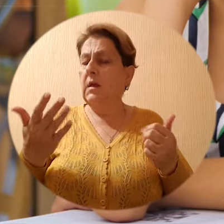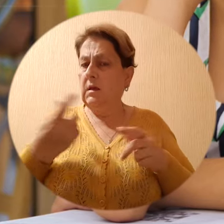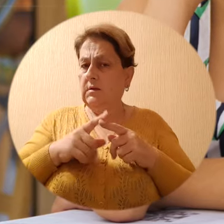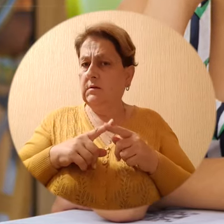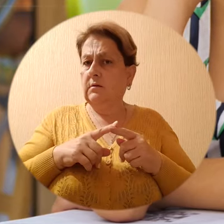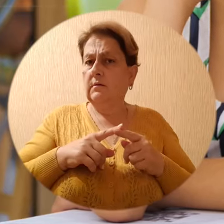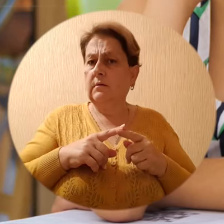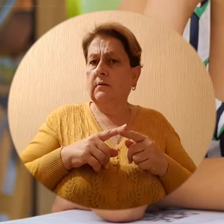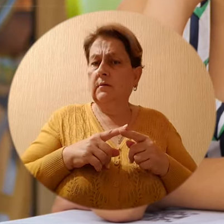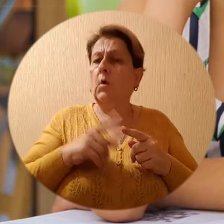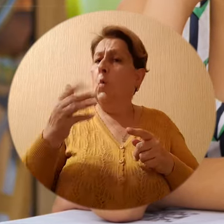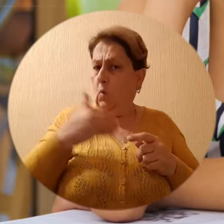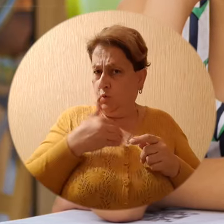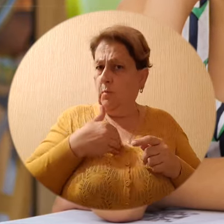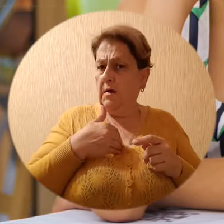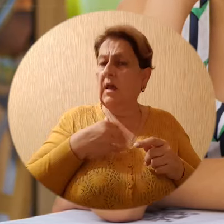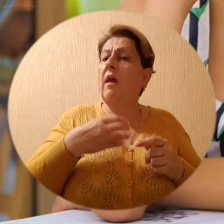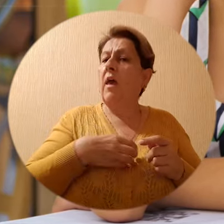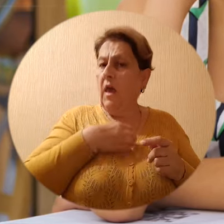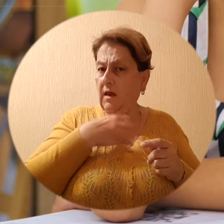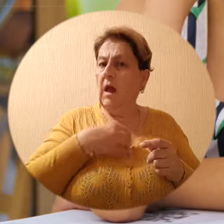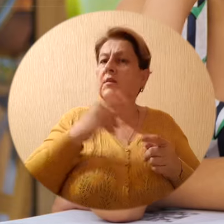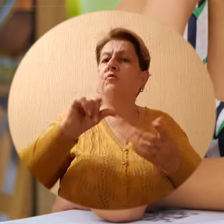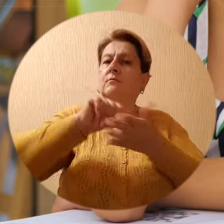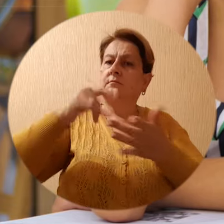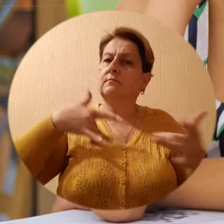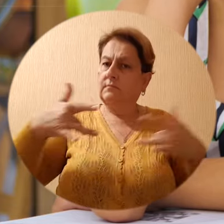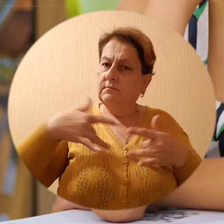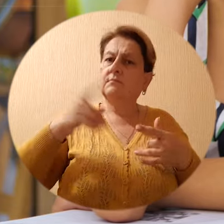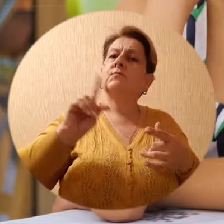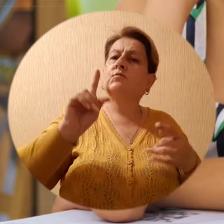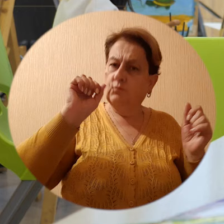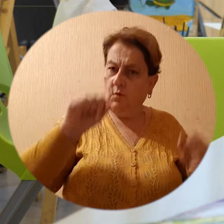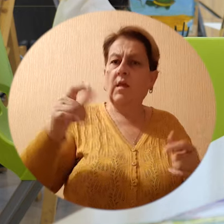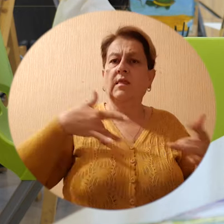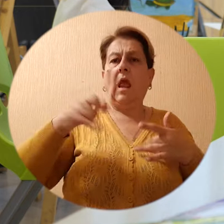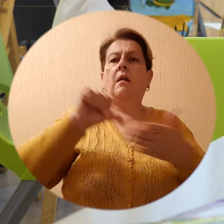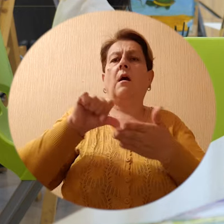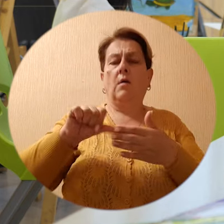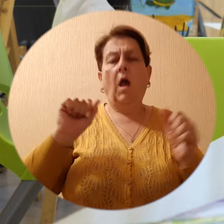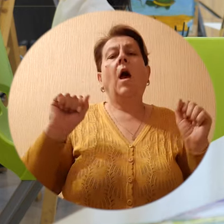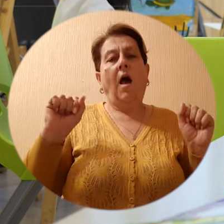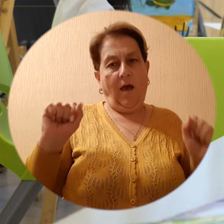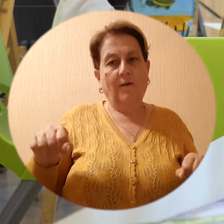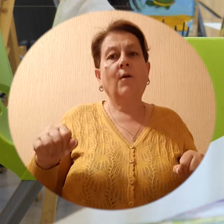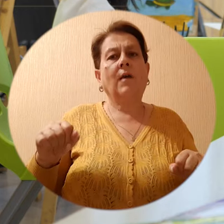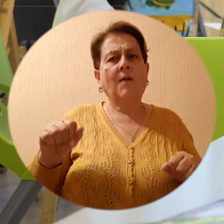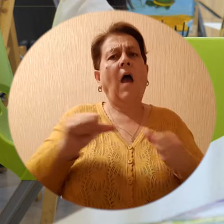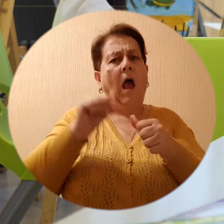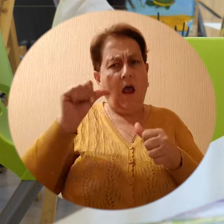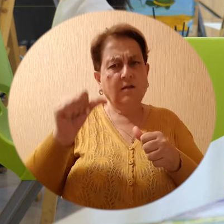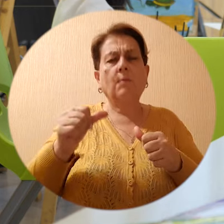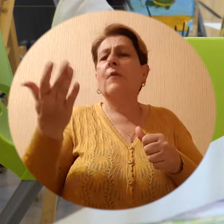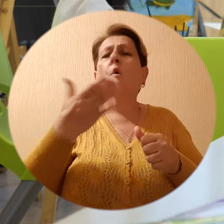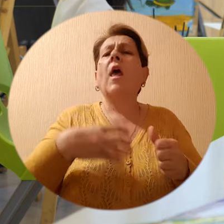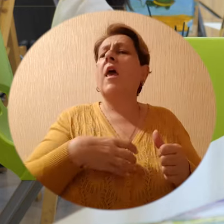իսկ ուզում ես հեքիաթներ բեմադրվեն և դու այնտեղ ինչ-որ դերեր խաղաս։ Այո։ Եվ հատկապես